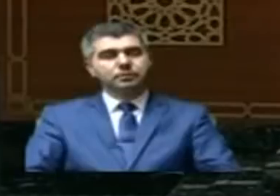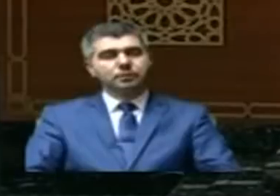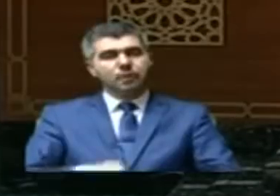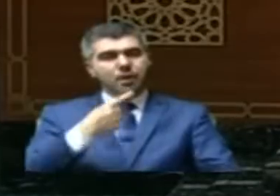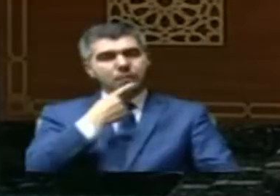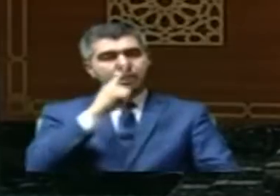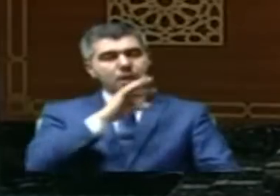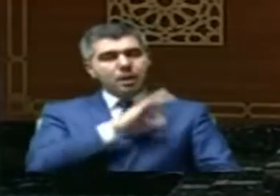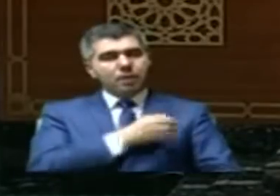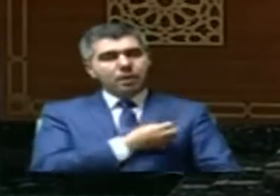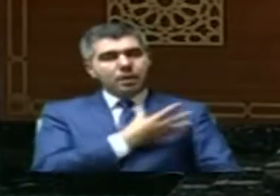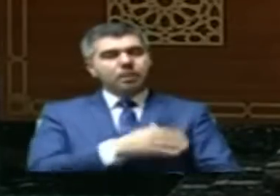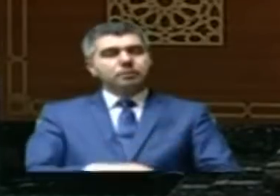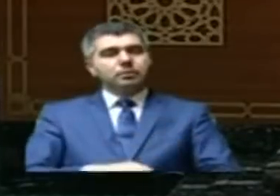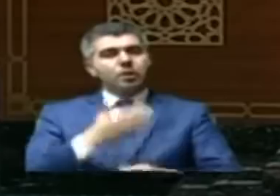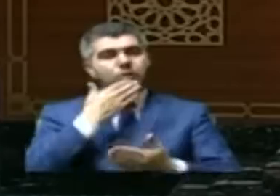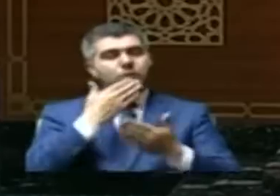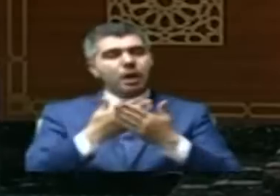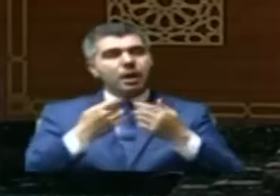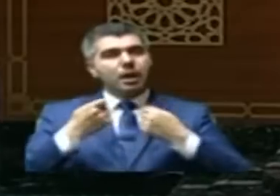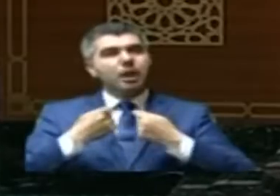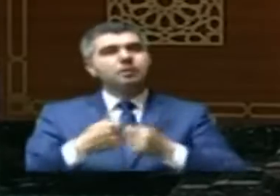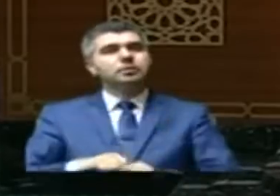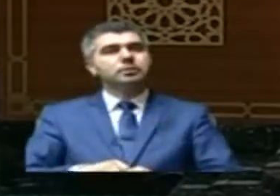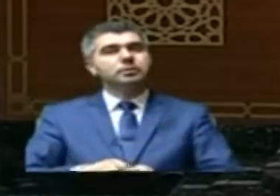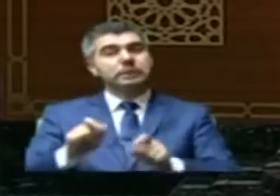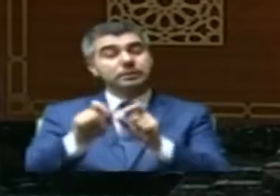بسم الله الرحمن الرحيم. شكرا سيد الرئيس، شكرا للسادة